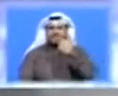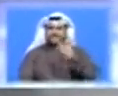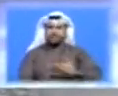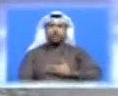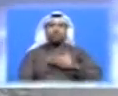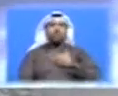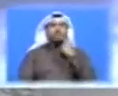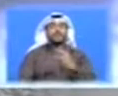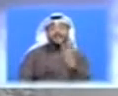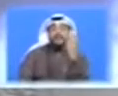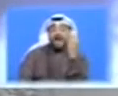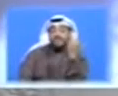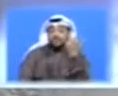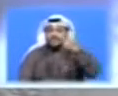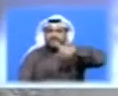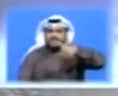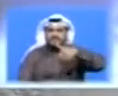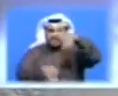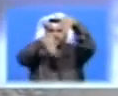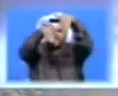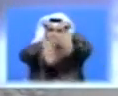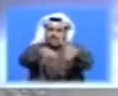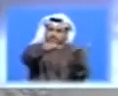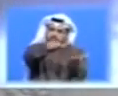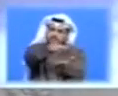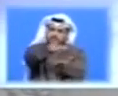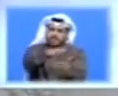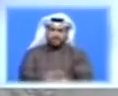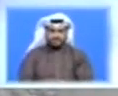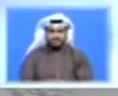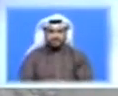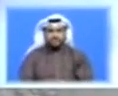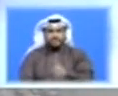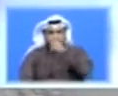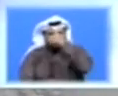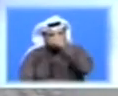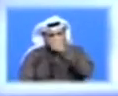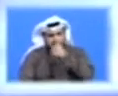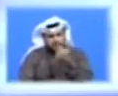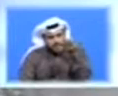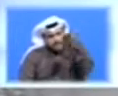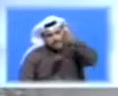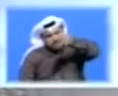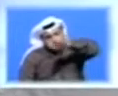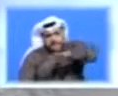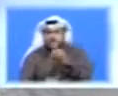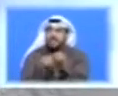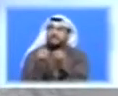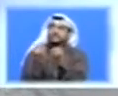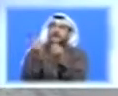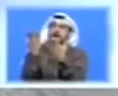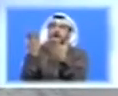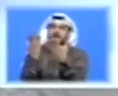حمد صالح السهيجان العازمي عن عمر ناهز 63. انتقل إلى رحمة